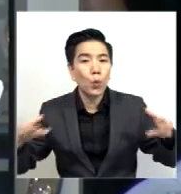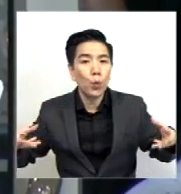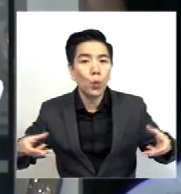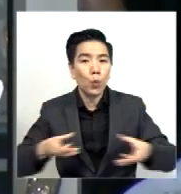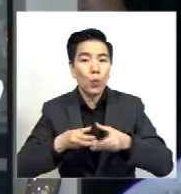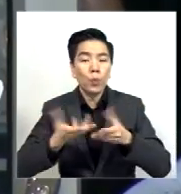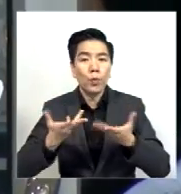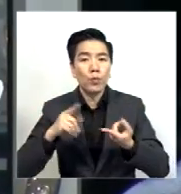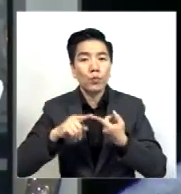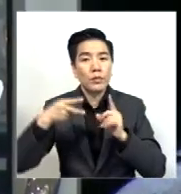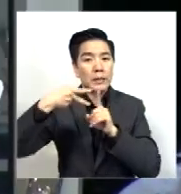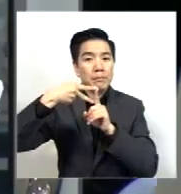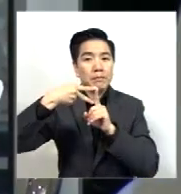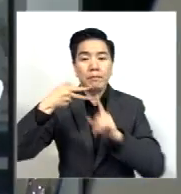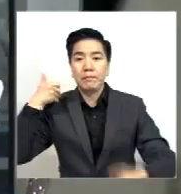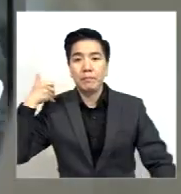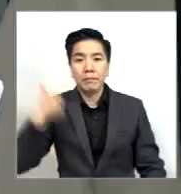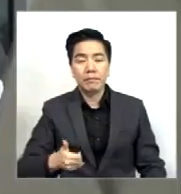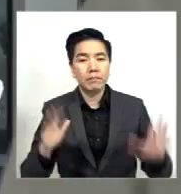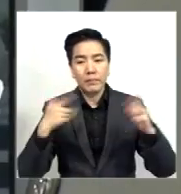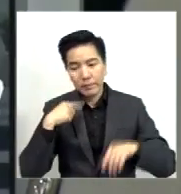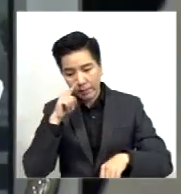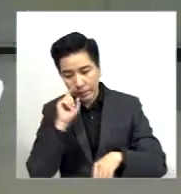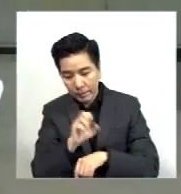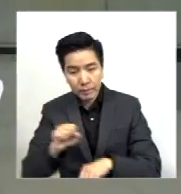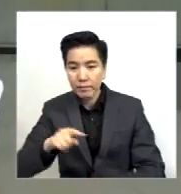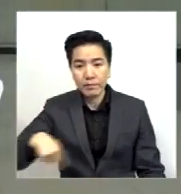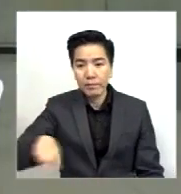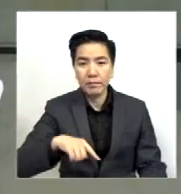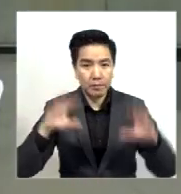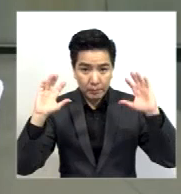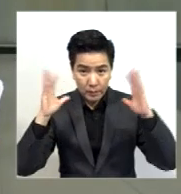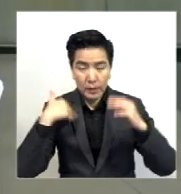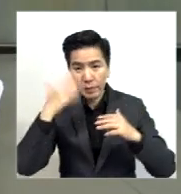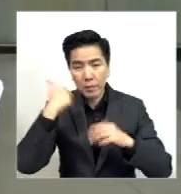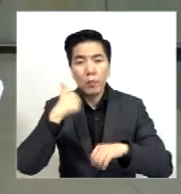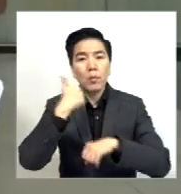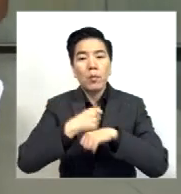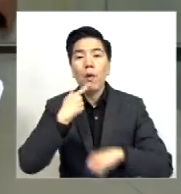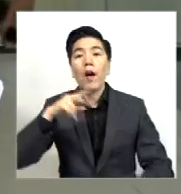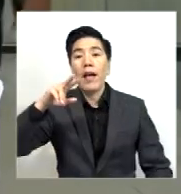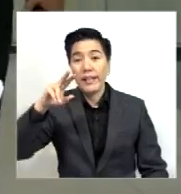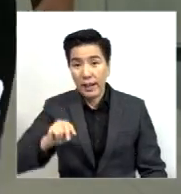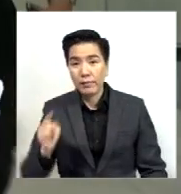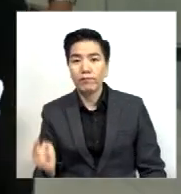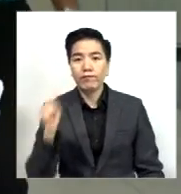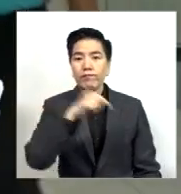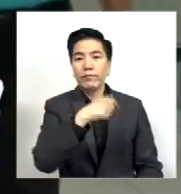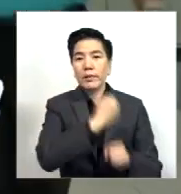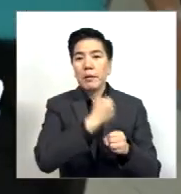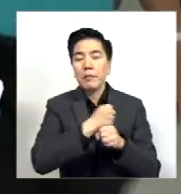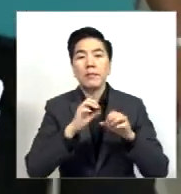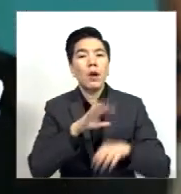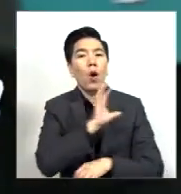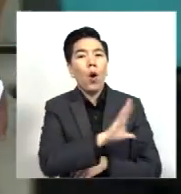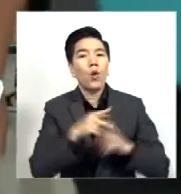ใหม่มารอเฝ้าสังเกตการณ์ที่บริเวณด้านหน้าศาลนะคะเนื่องจากแกนนำได้ประกาศนัดรวมพลที่ทำการพรรคอนาคต